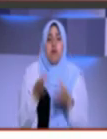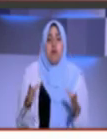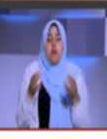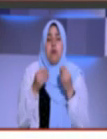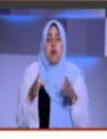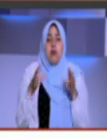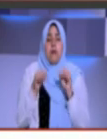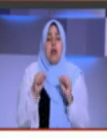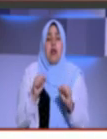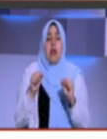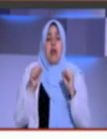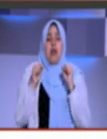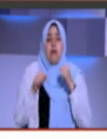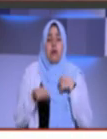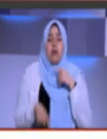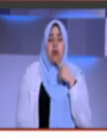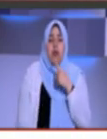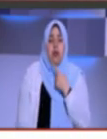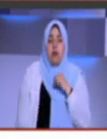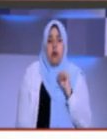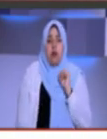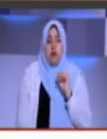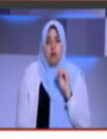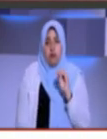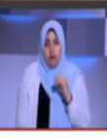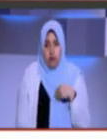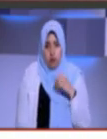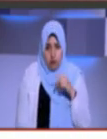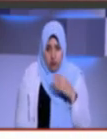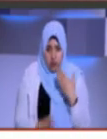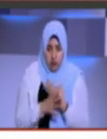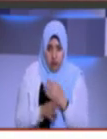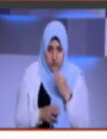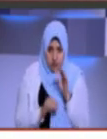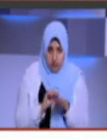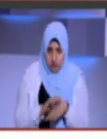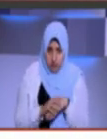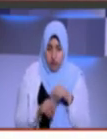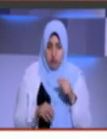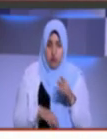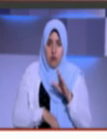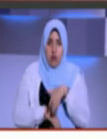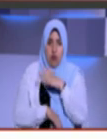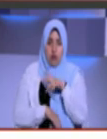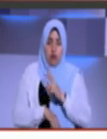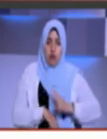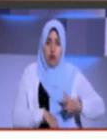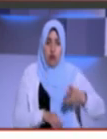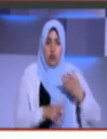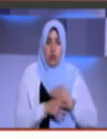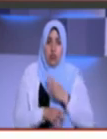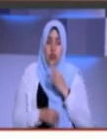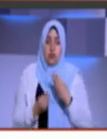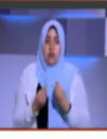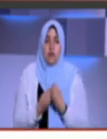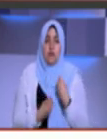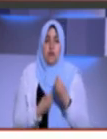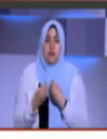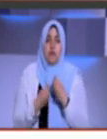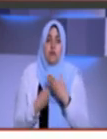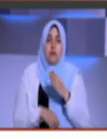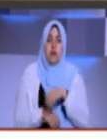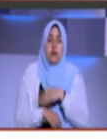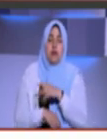انا احب ان انا طبعا لازم يبقى فيه سيناريوهات مختلفه، ولازم يبقى فيه contingency plans